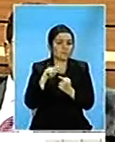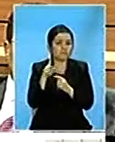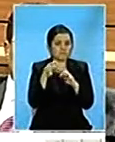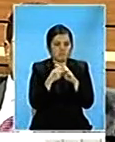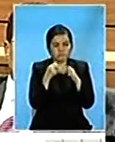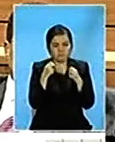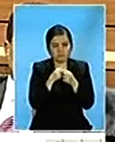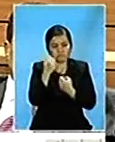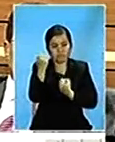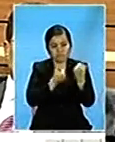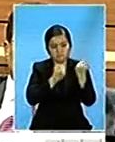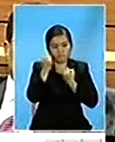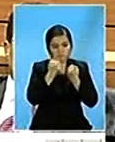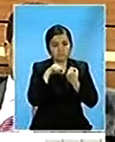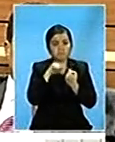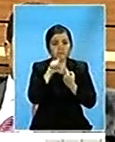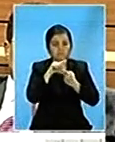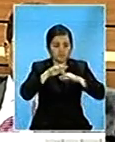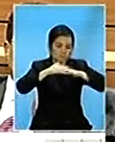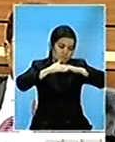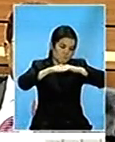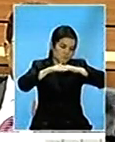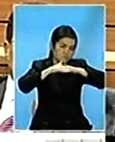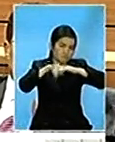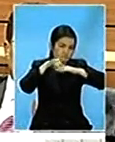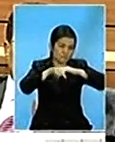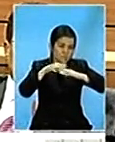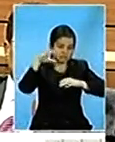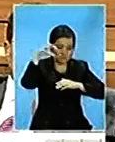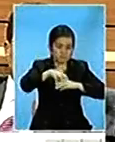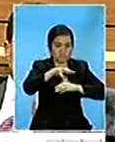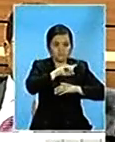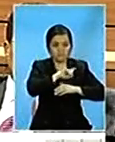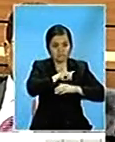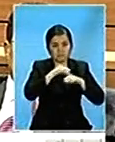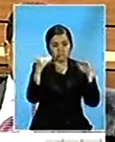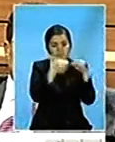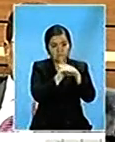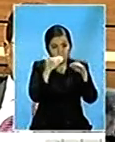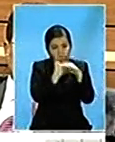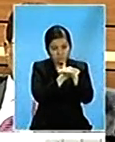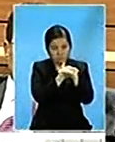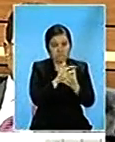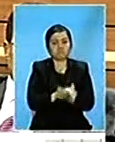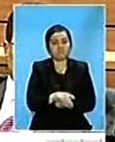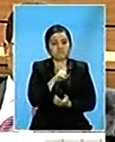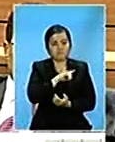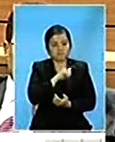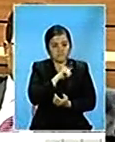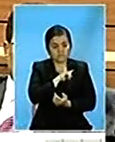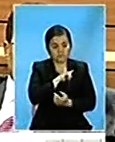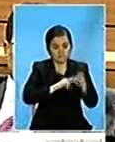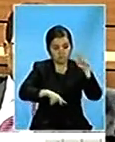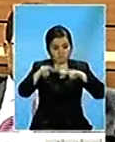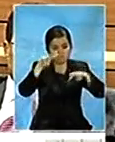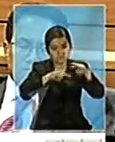หามากเนื่องจากว่าถนนในความรับผิดชอบของทางหลวงชนบทและอยู่ในความรับผิดชอบของทางหลวงแผ่นดิน